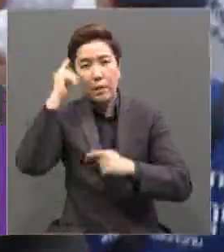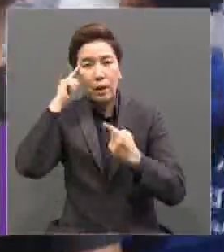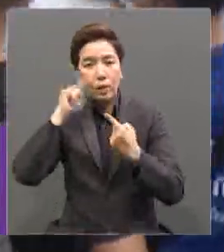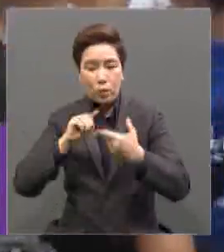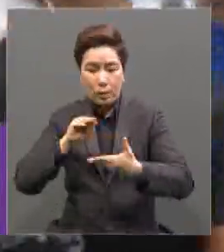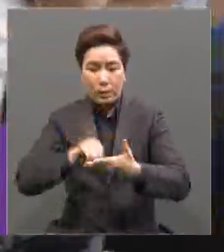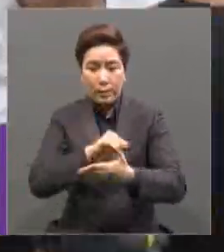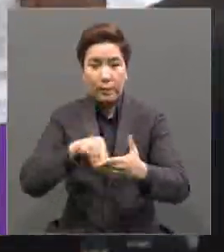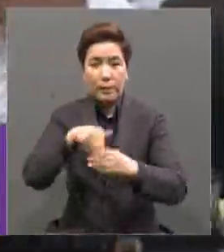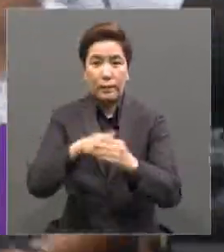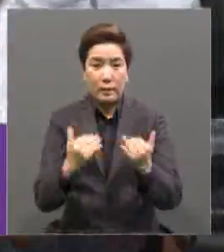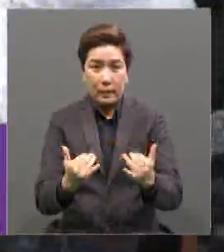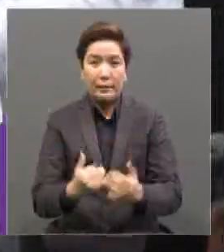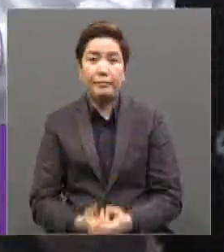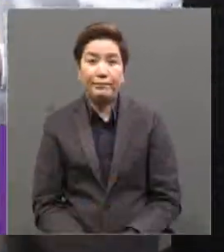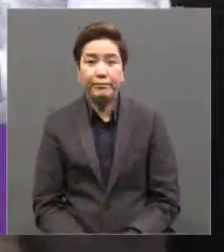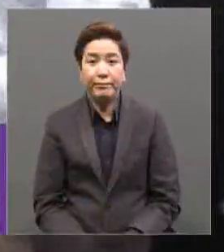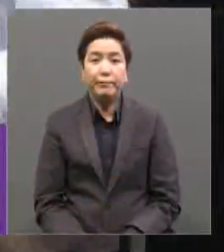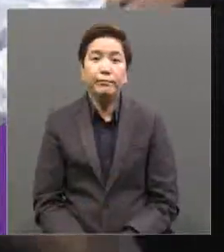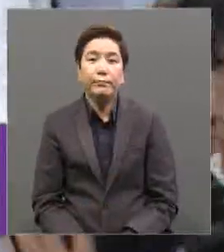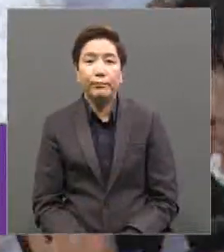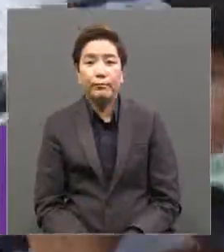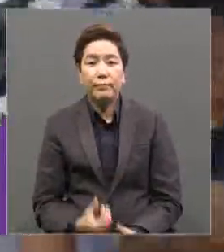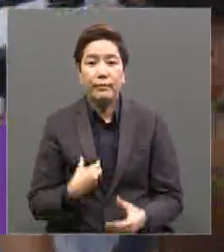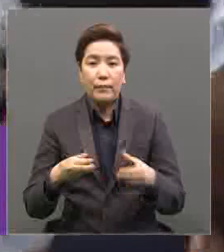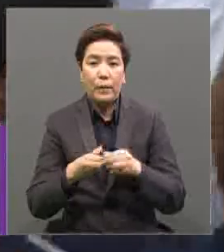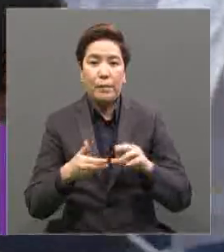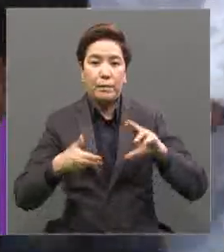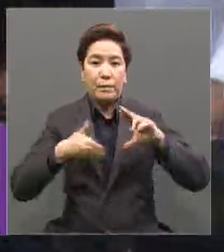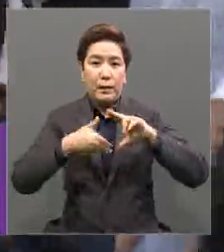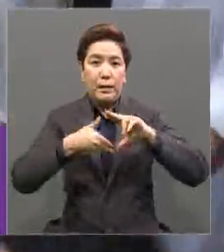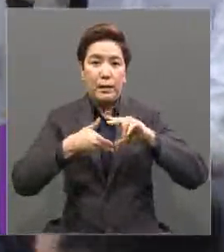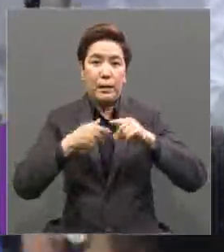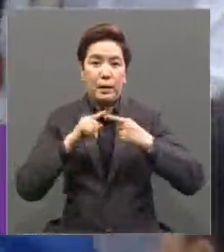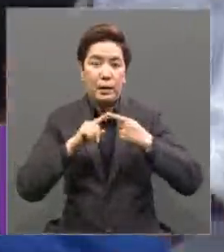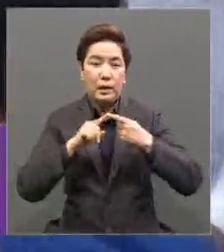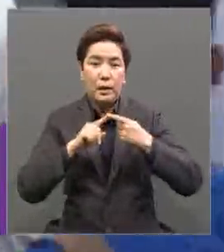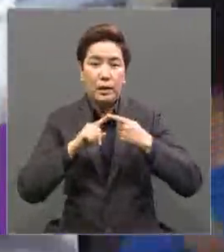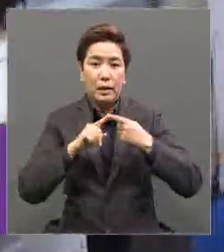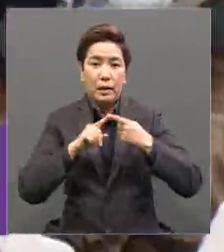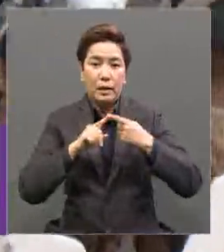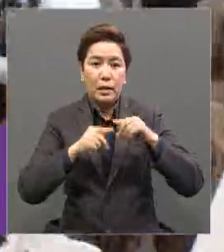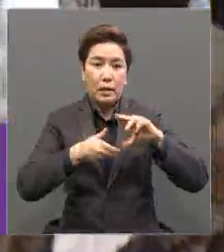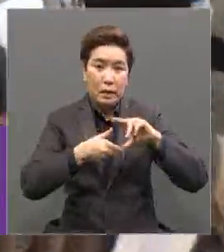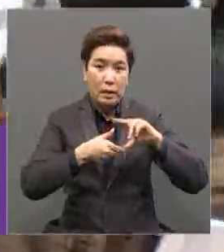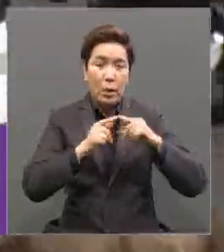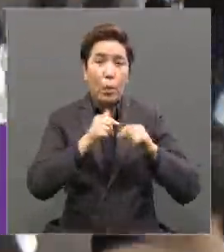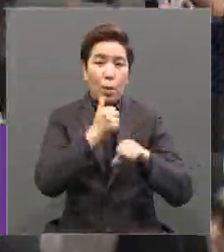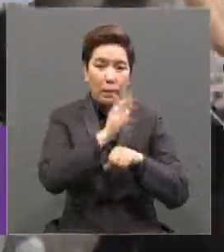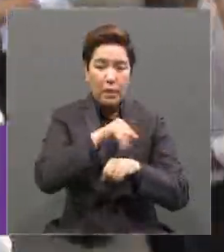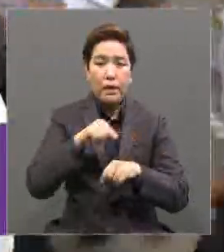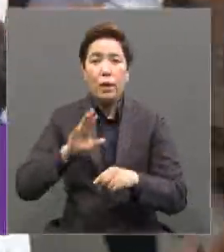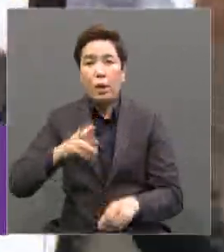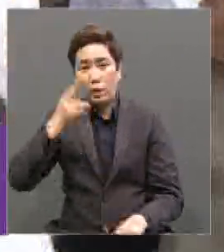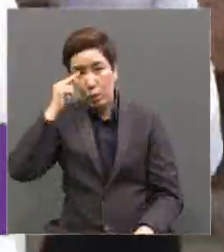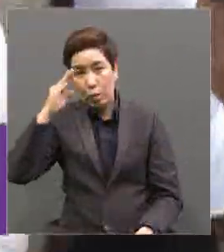ครแต่ละเขตไปด้วยครับโดยในส่วนของพรรคพลังประชารัฐนำโดยพลเอกประวิตรวงษ์สุวรรณหัวหน้าพรรคขณะที่พลเอกประยุทธ์จันทร์โอช